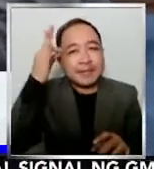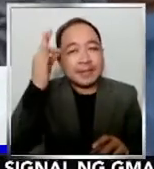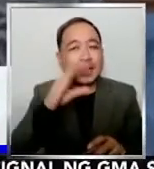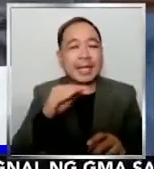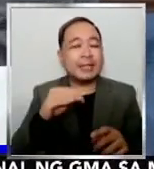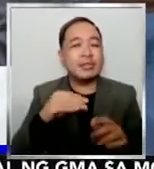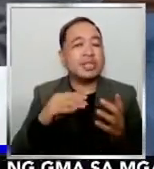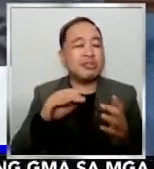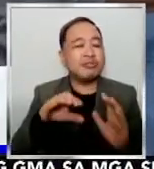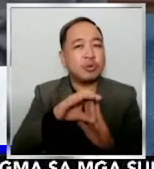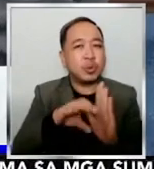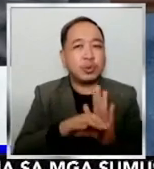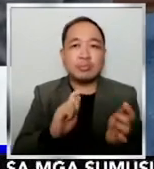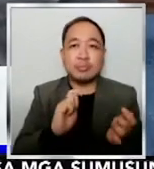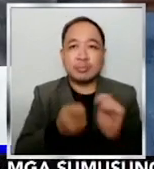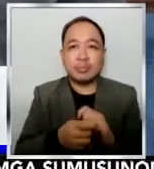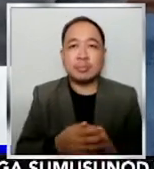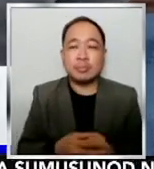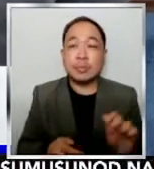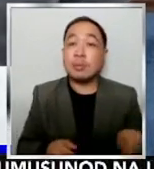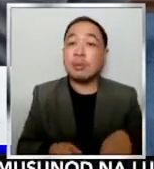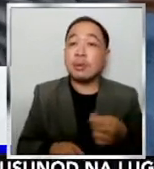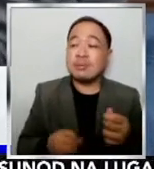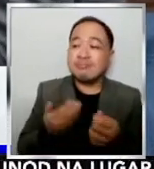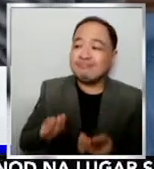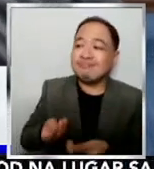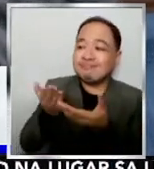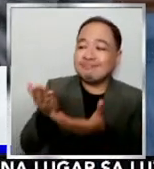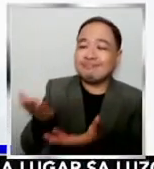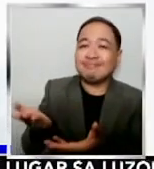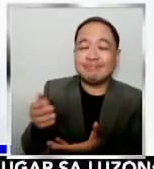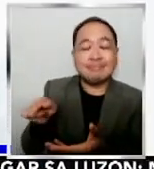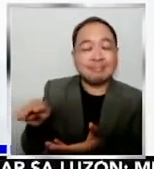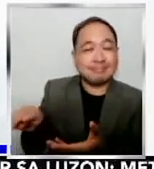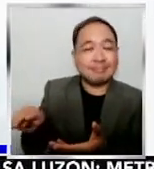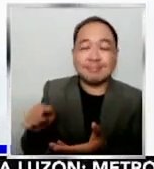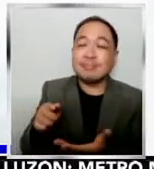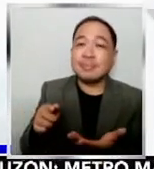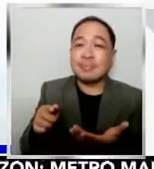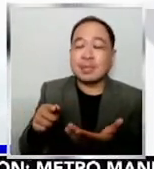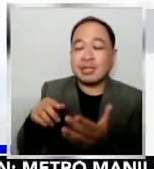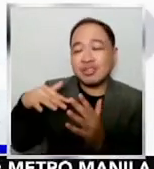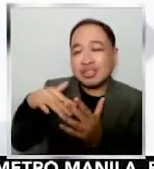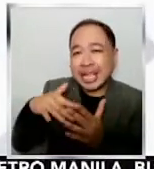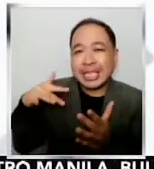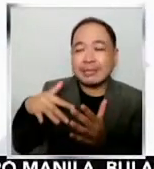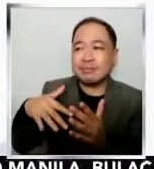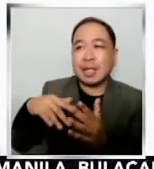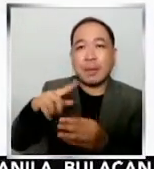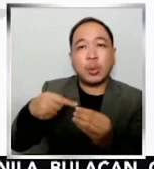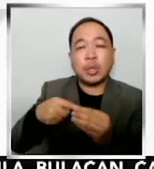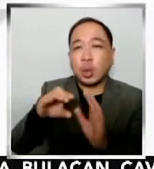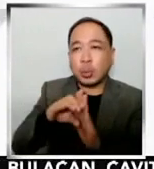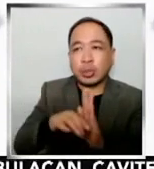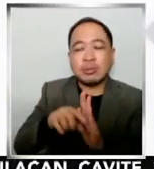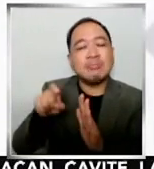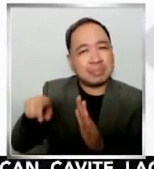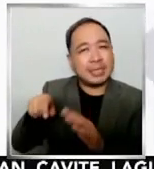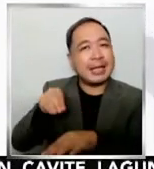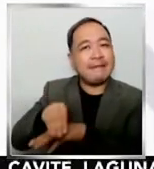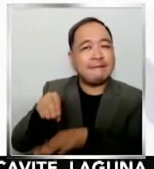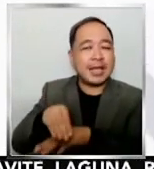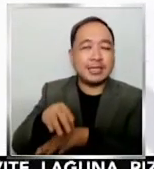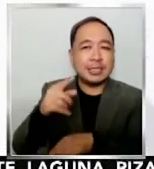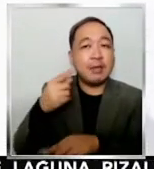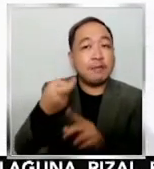Padilla ay ang inaasahang magiging Senate President na si Senator Mig Zubiri. Sabi ni Zubiri, yun naman daw ang payo niya sa lahat ng